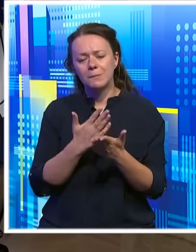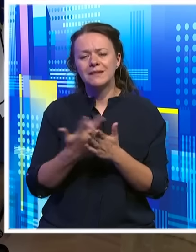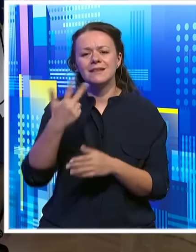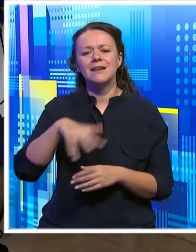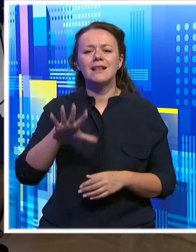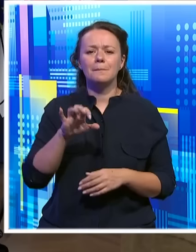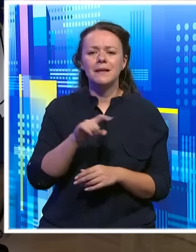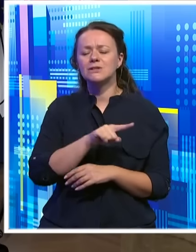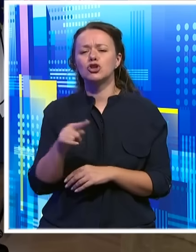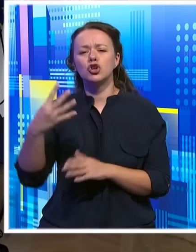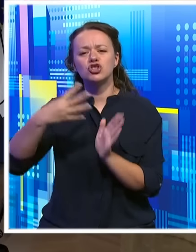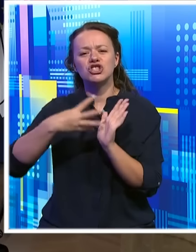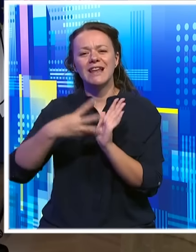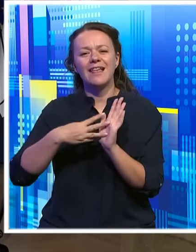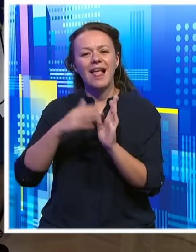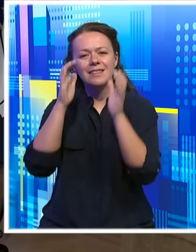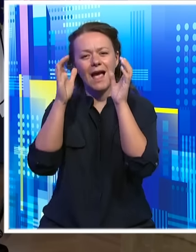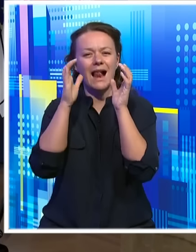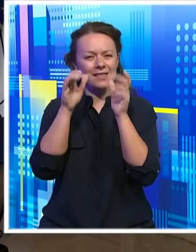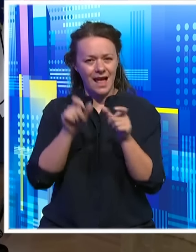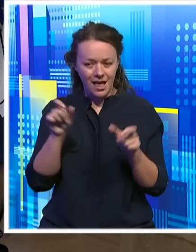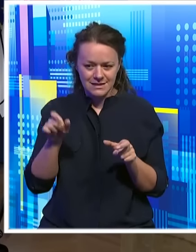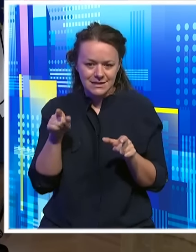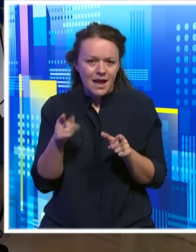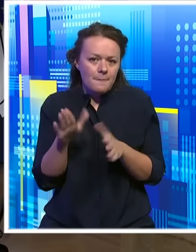3500 do 4000 gledalaca, što ćemo moći uvijek da